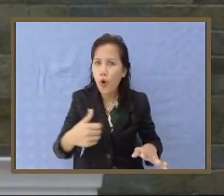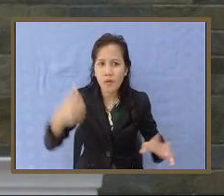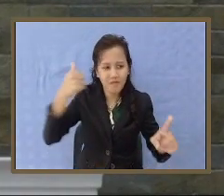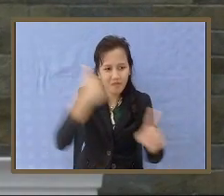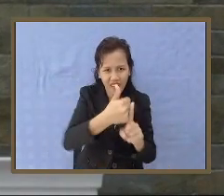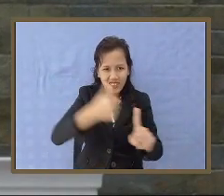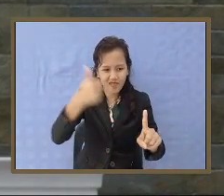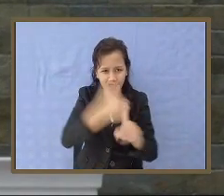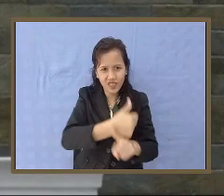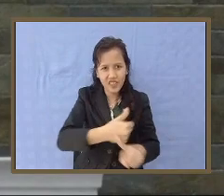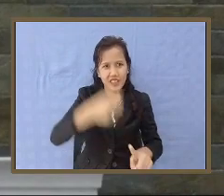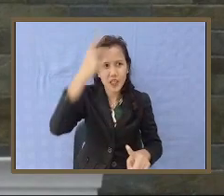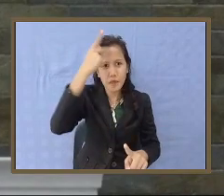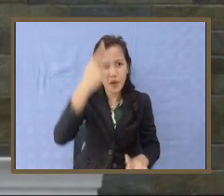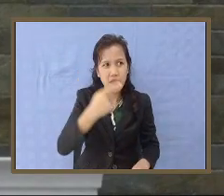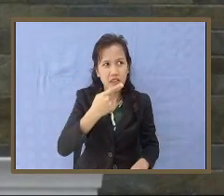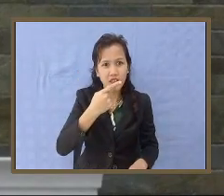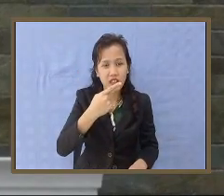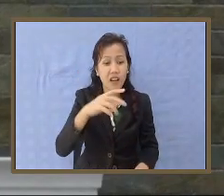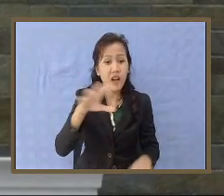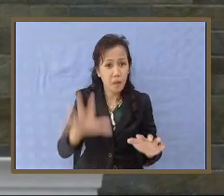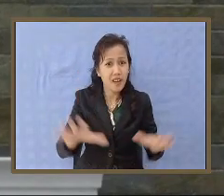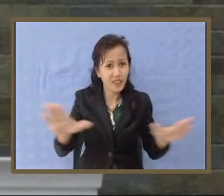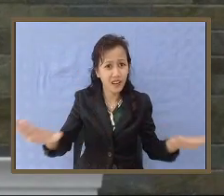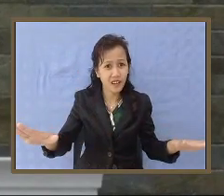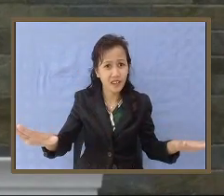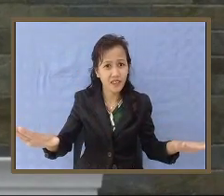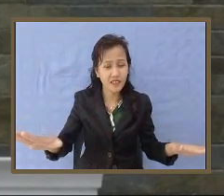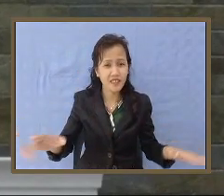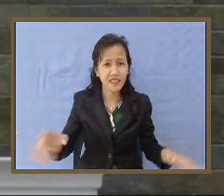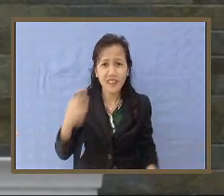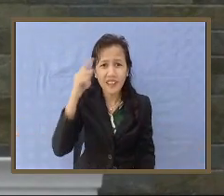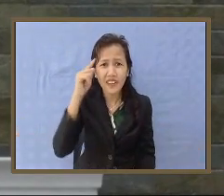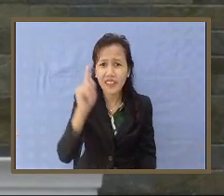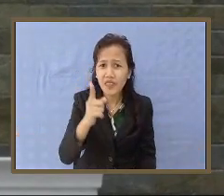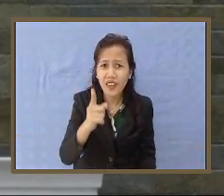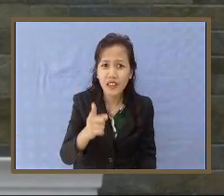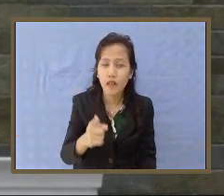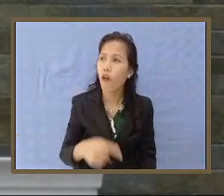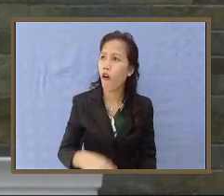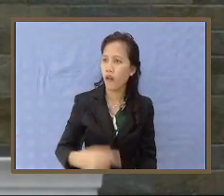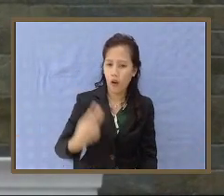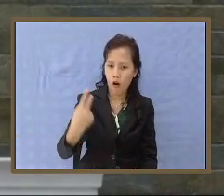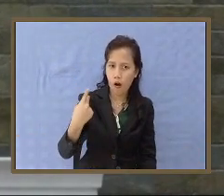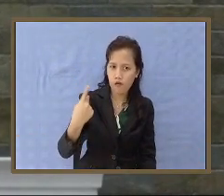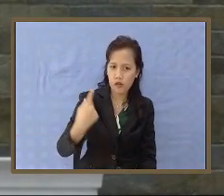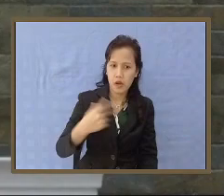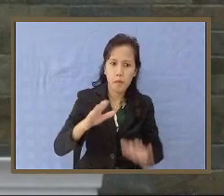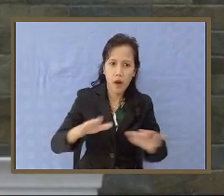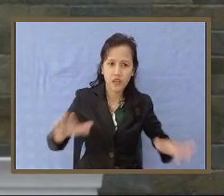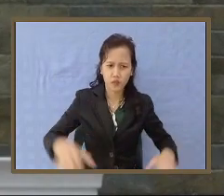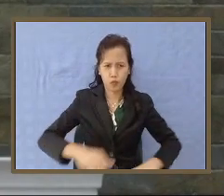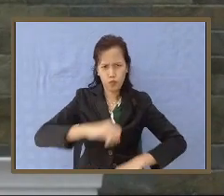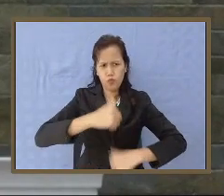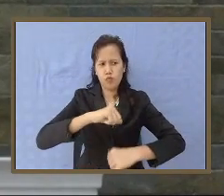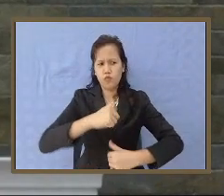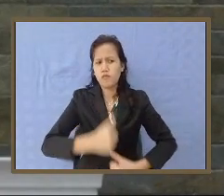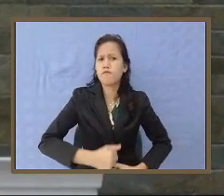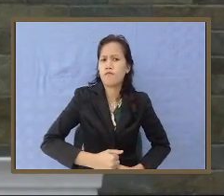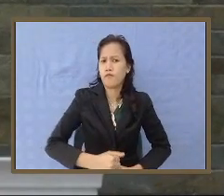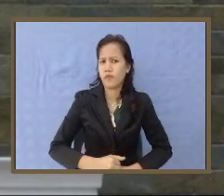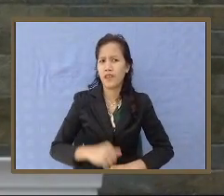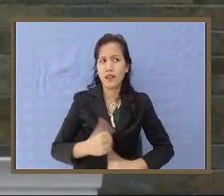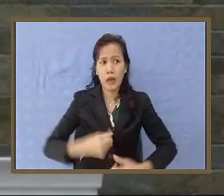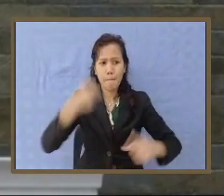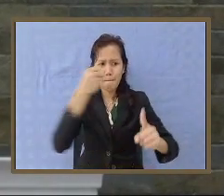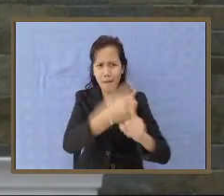Mga anak. Akalain mo may mga bata ngayon na lakas na ng loob na umamba, hindi lang mga amba, mga pati, talaga